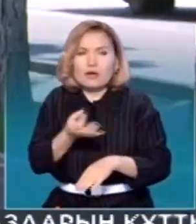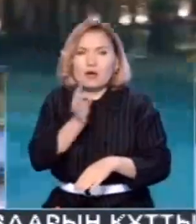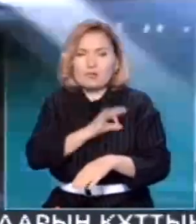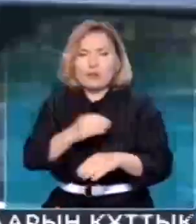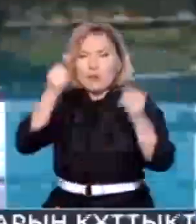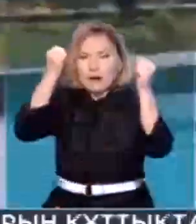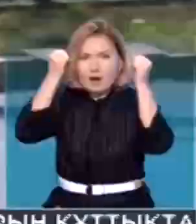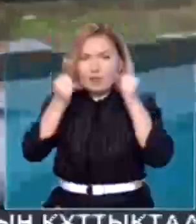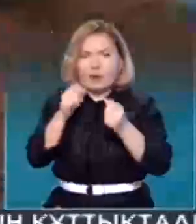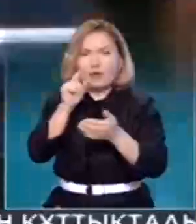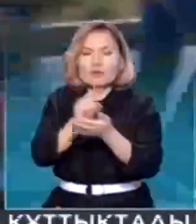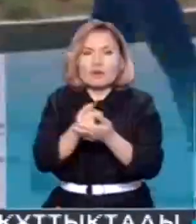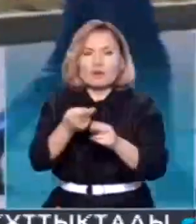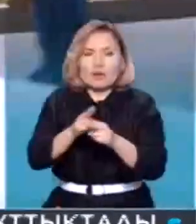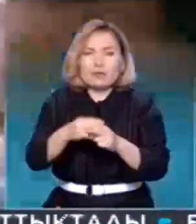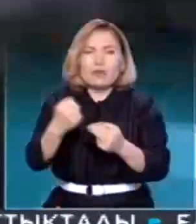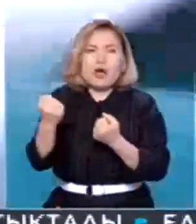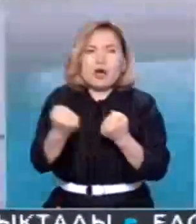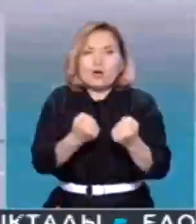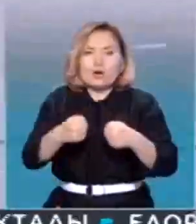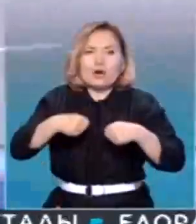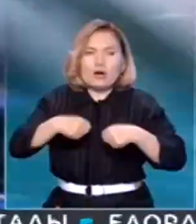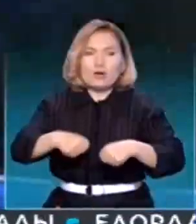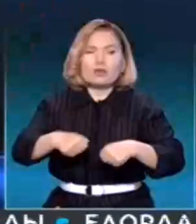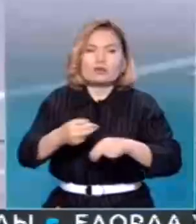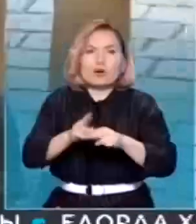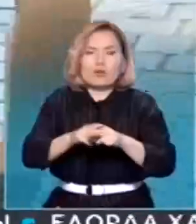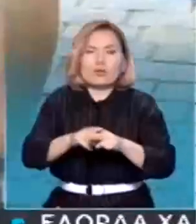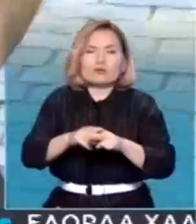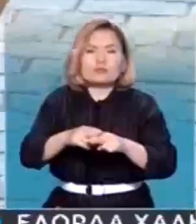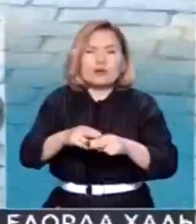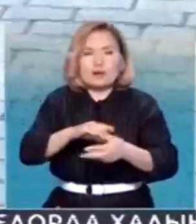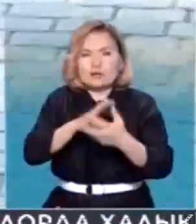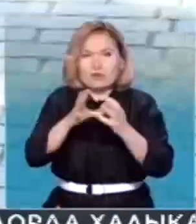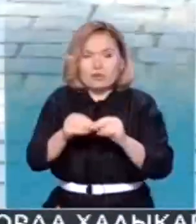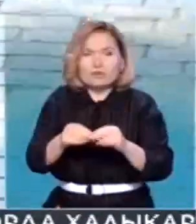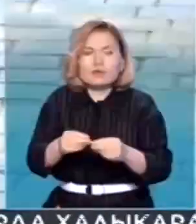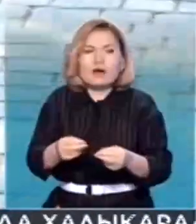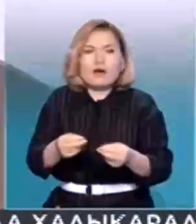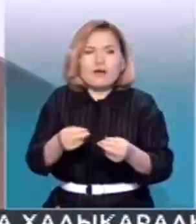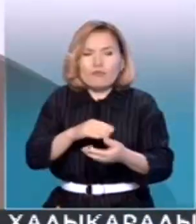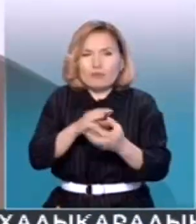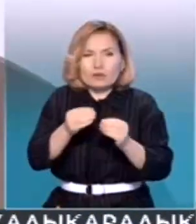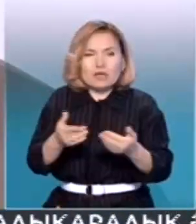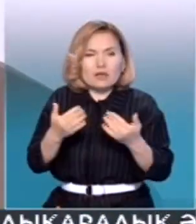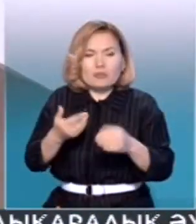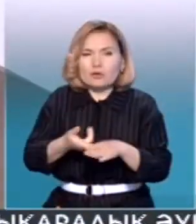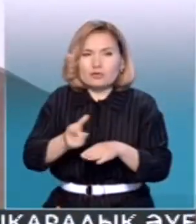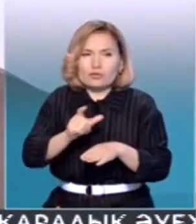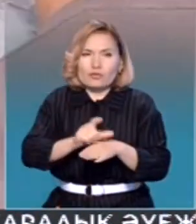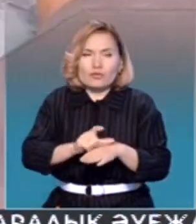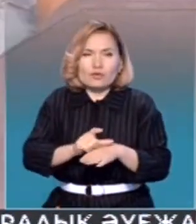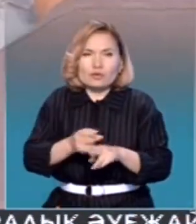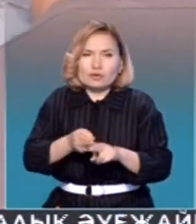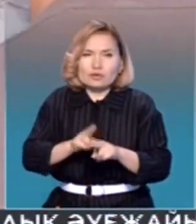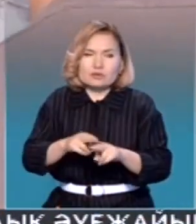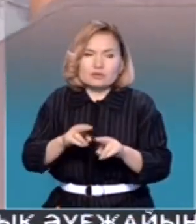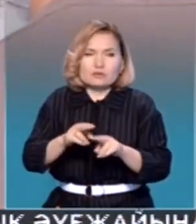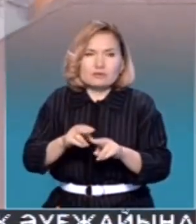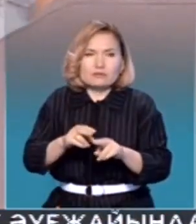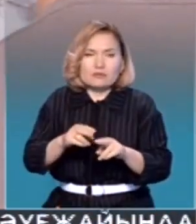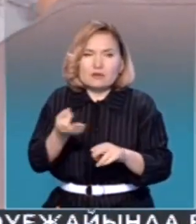киюді міндеттеу және жүргізуші куәлігін талап ету аталған саланың тамырына түбегейлі балта шабуы мүмкін. 6 километр жылдамдықпен ешкім